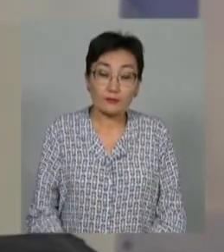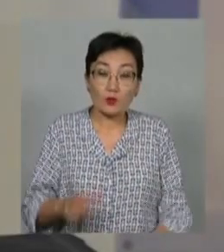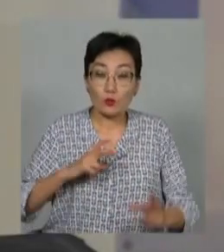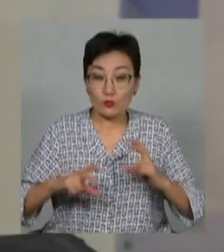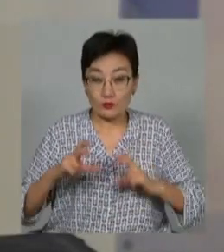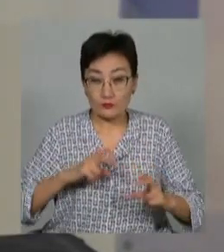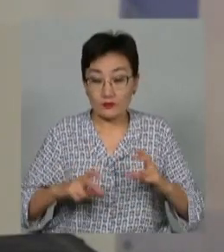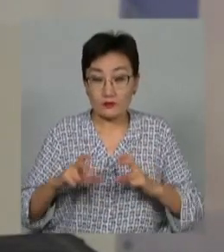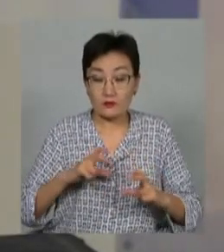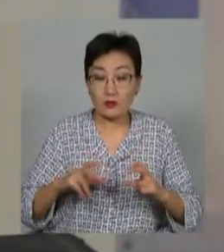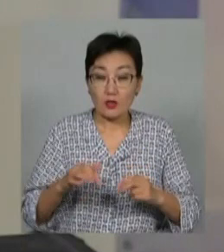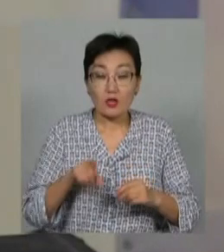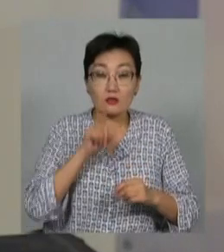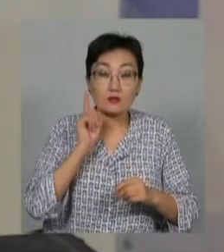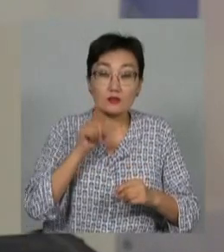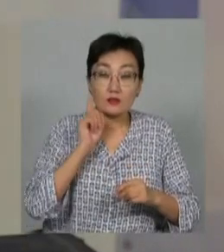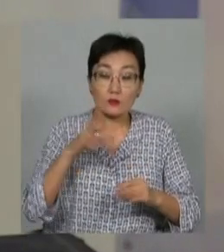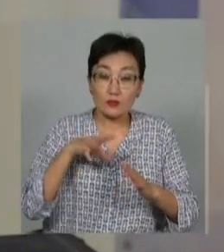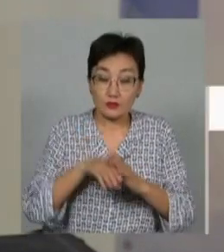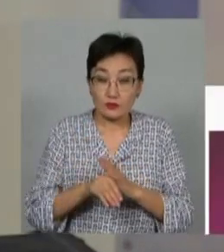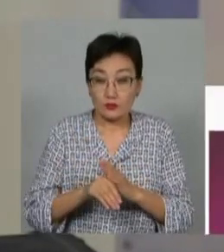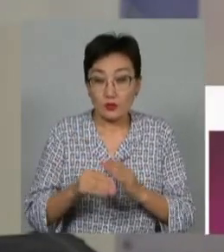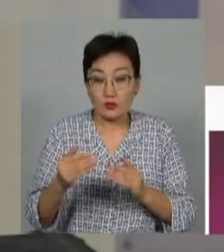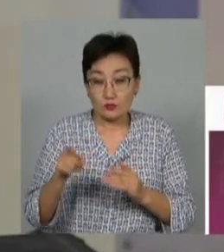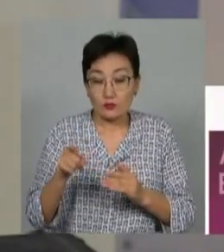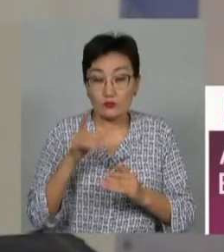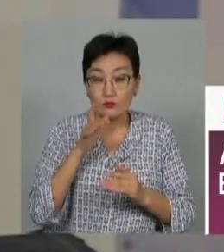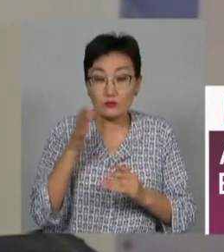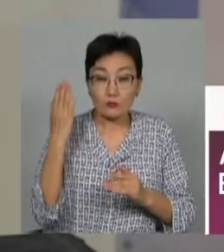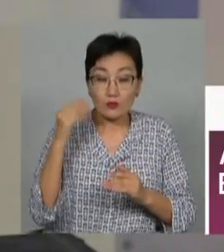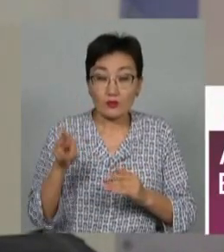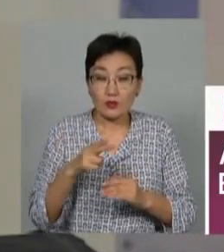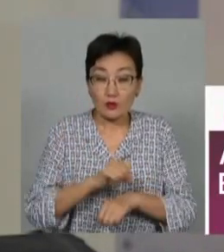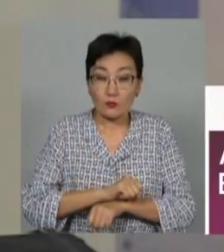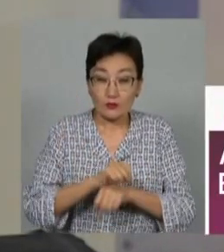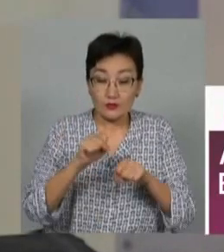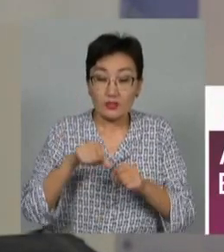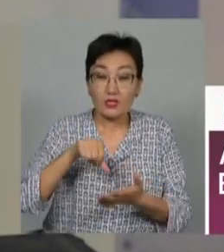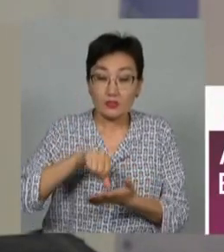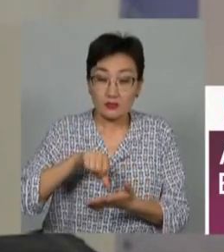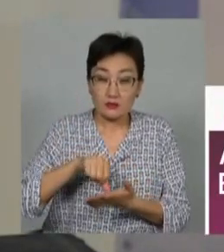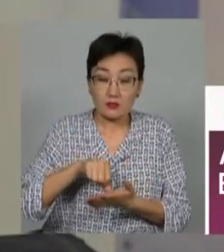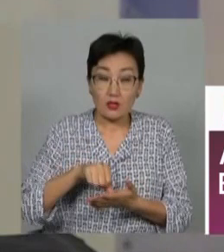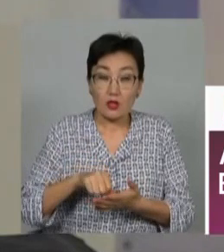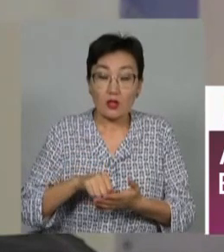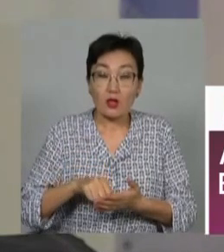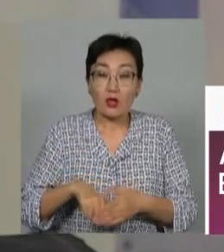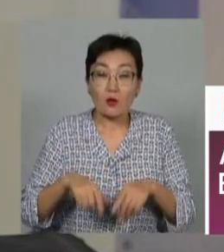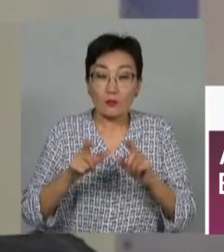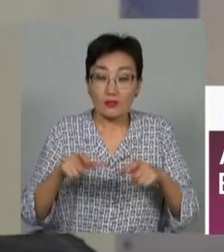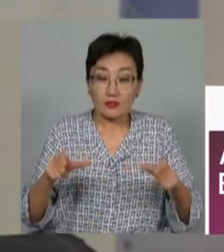Университетіміз жастарды, әсіресе мына сол кездегі 90 көтерілісіне қатысқан